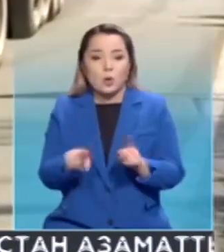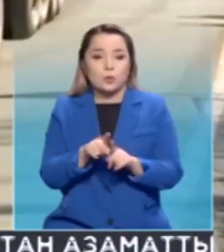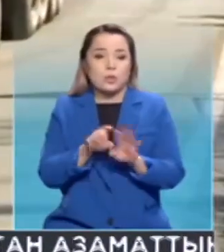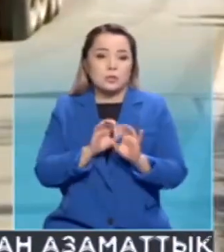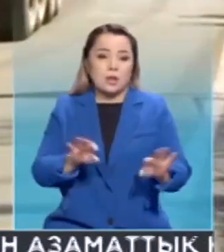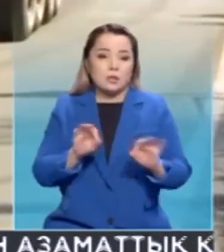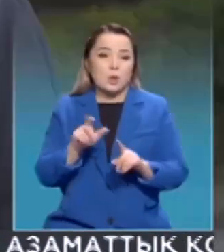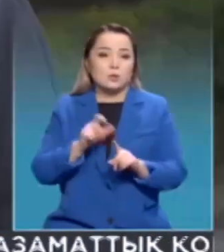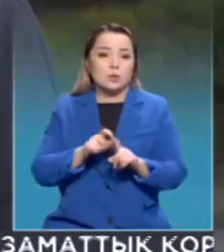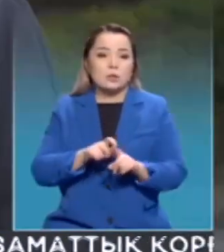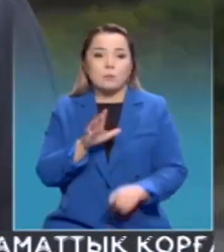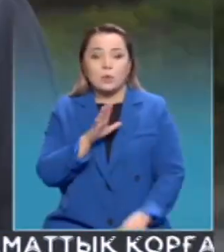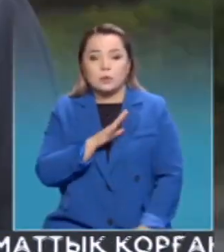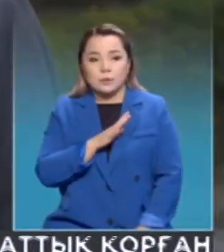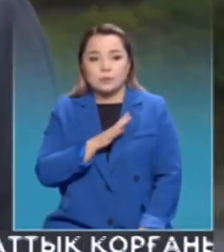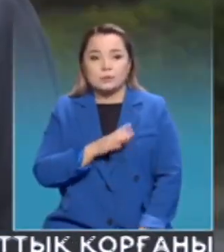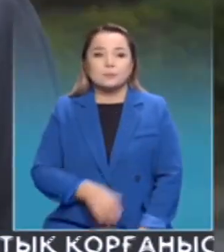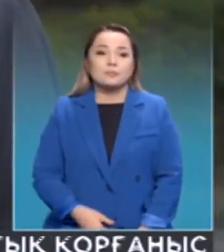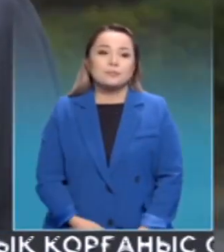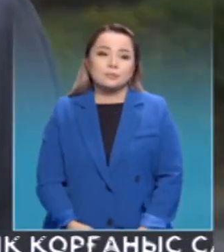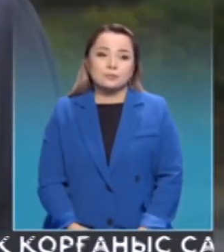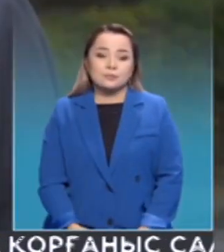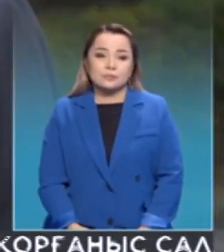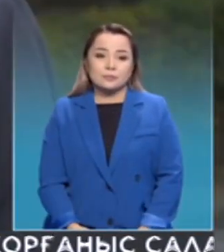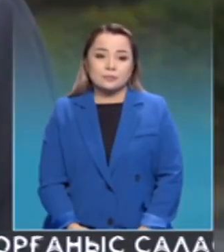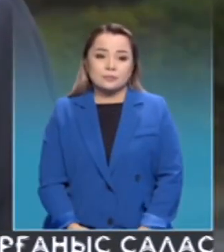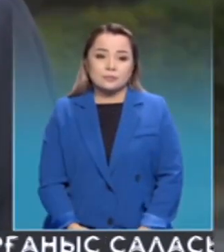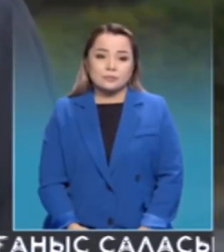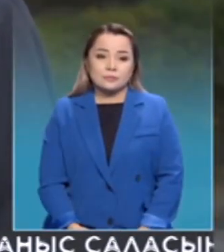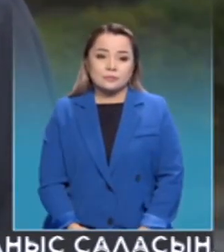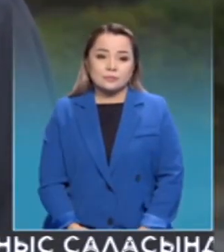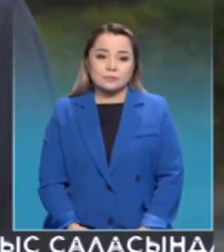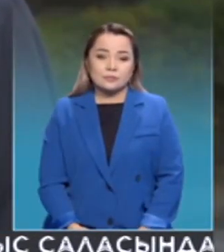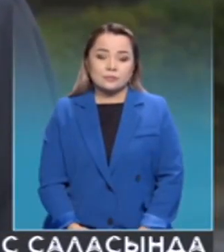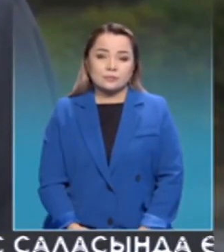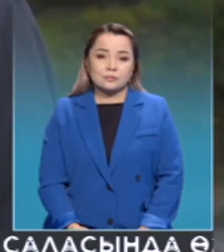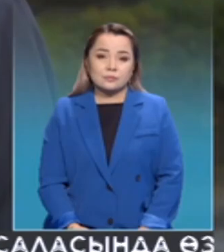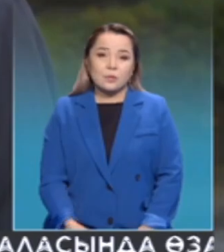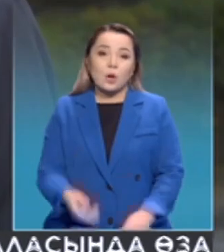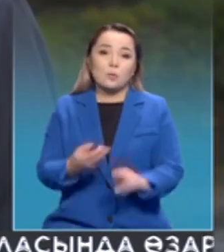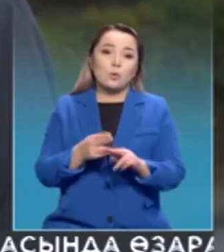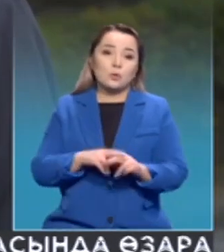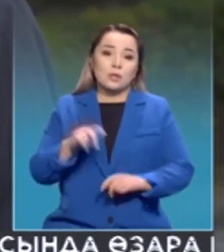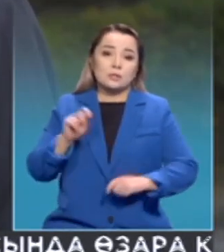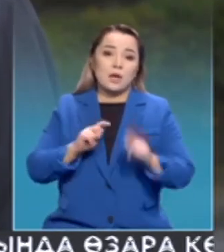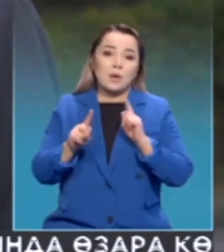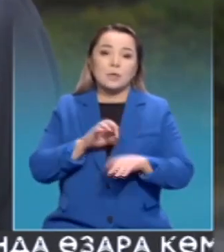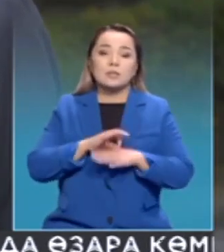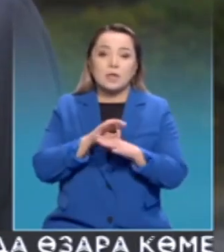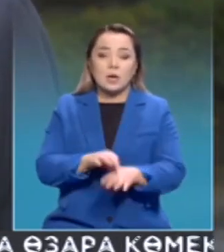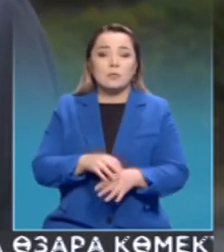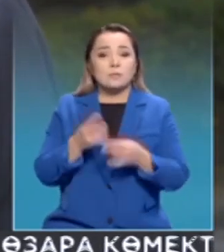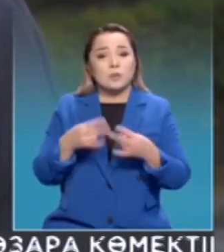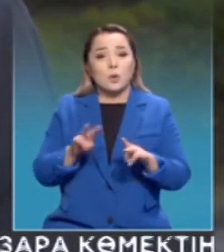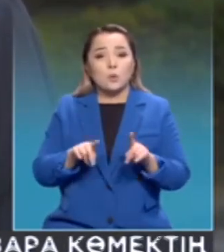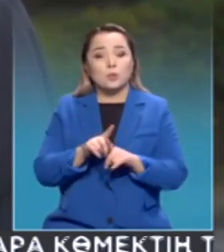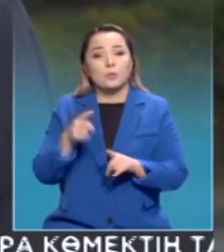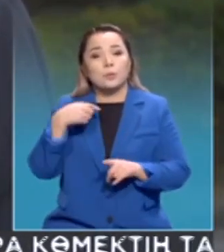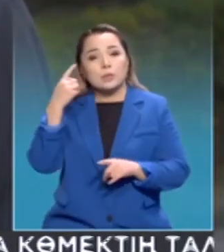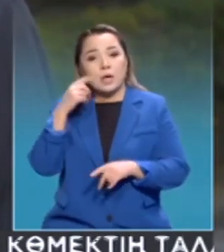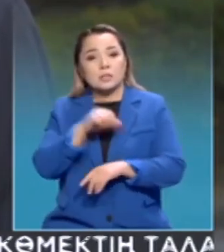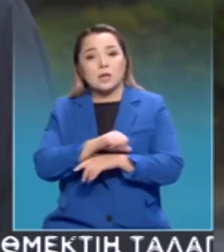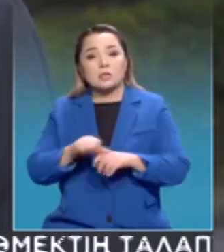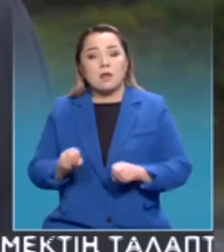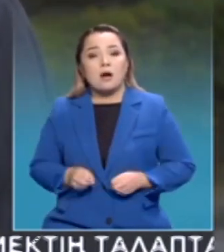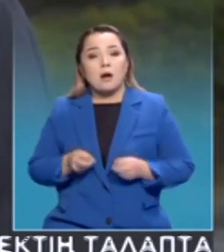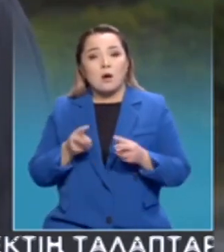де айтылған еді. Саммит Ереване ОДКБ мог бы и не создать. Бұл саммит Ереванда өтпей қалуы да ықтимал еді. Өйткені сыртқы